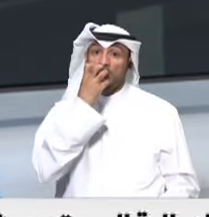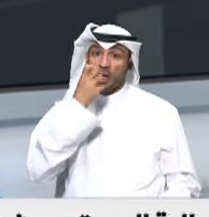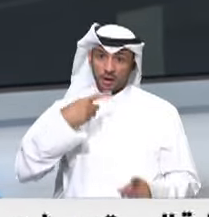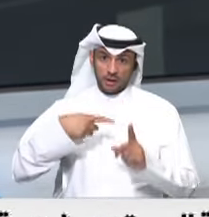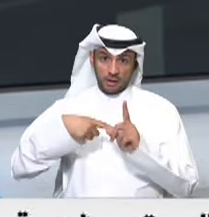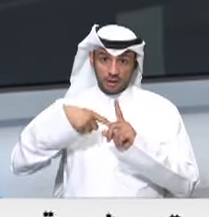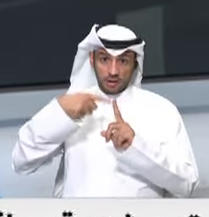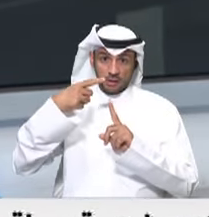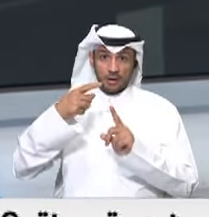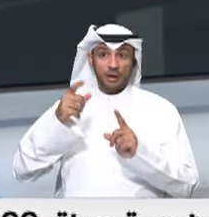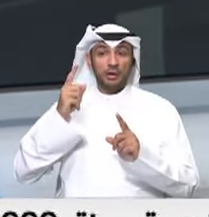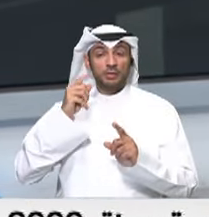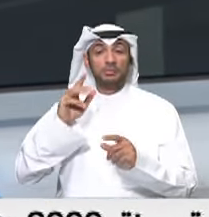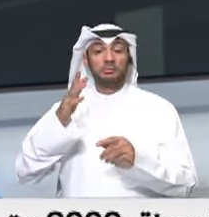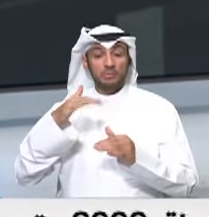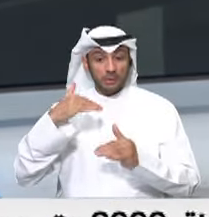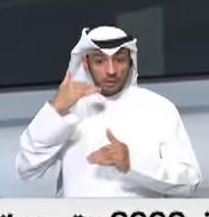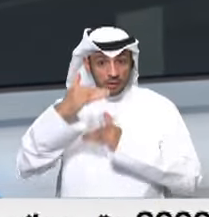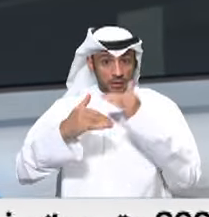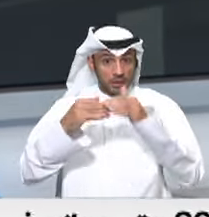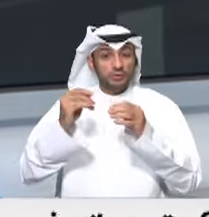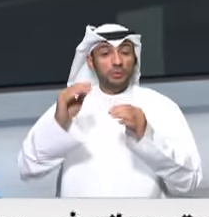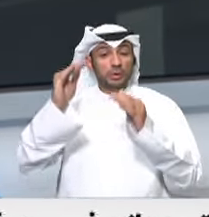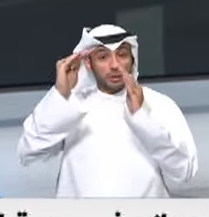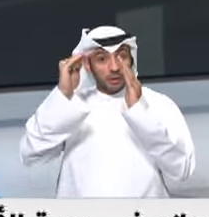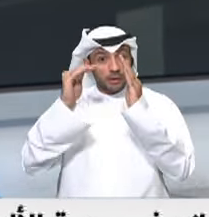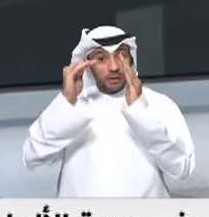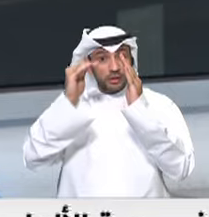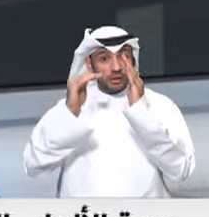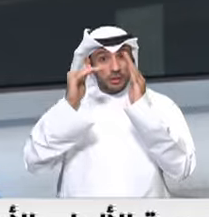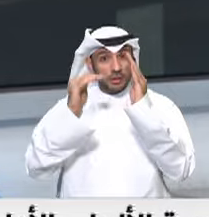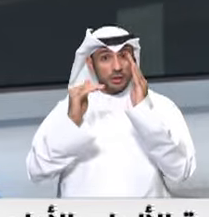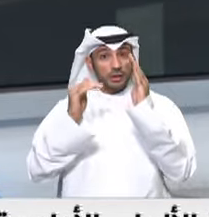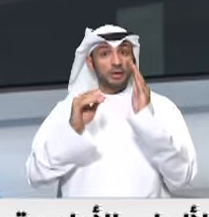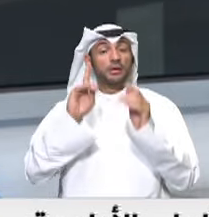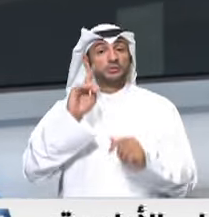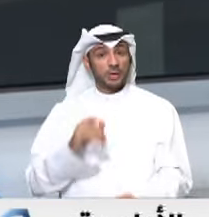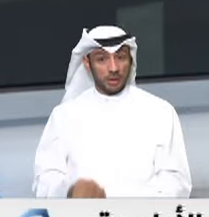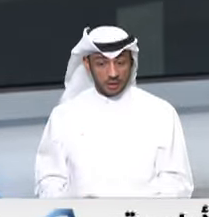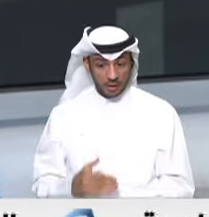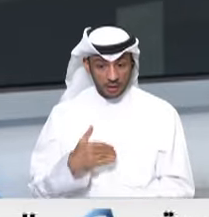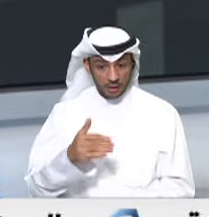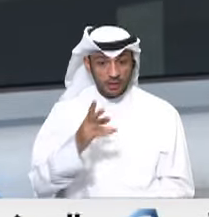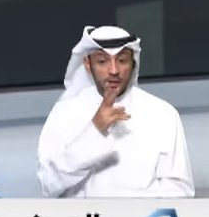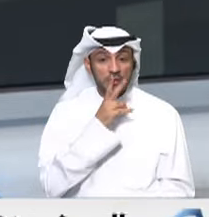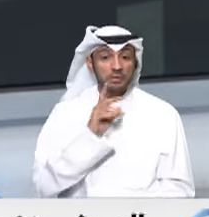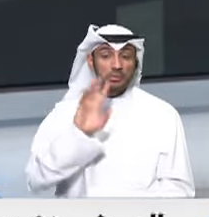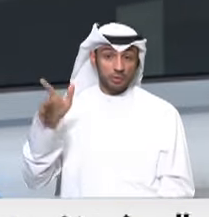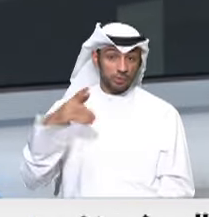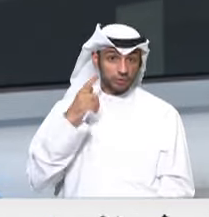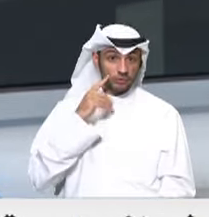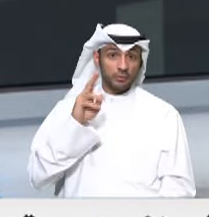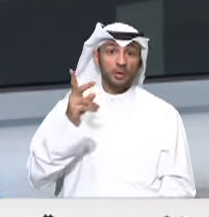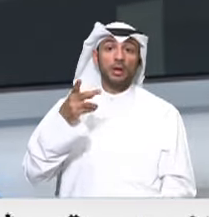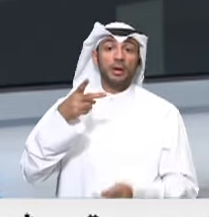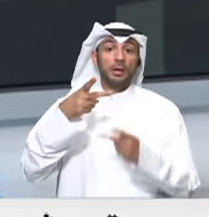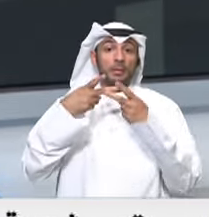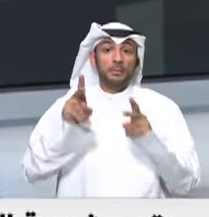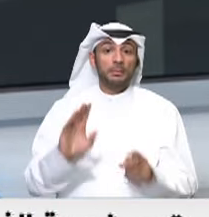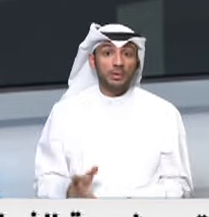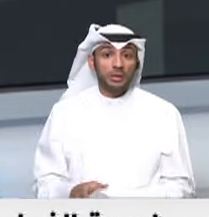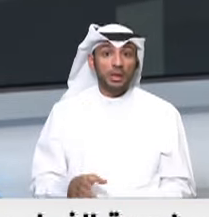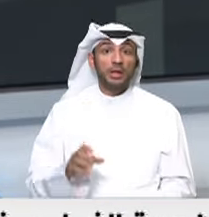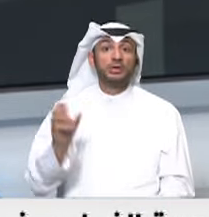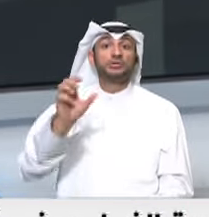الله تبدا بالتحسن بعد ما تتراجع عن ال 40 درجه مويه وهذا الامر متوقع ابتداء من منتصف